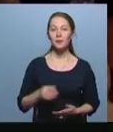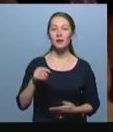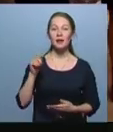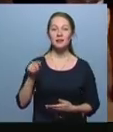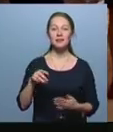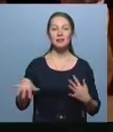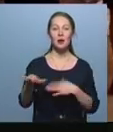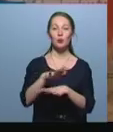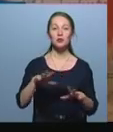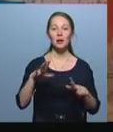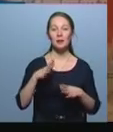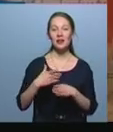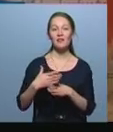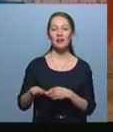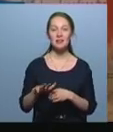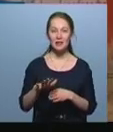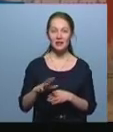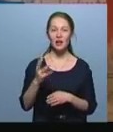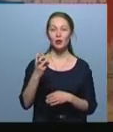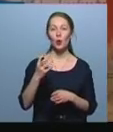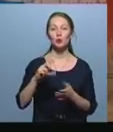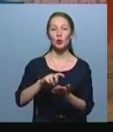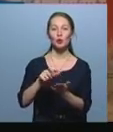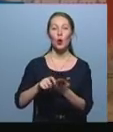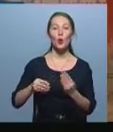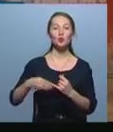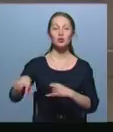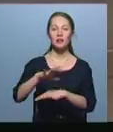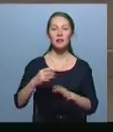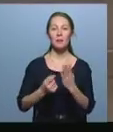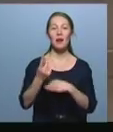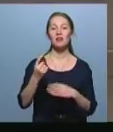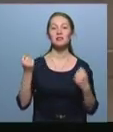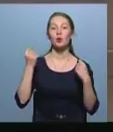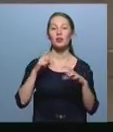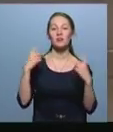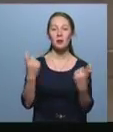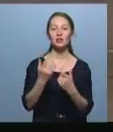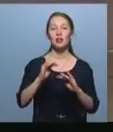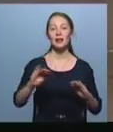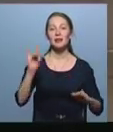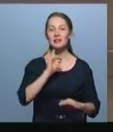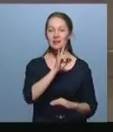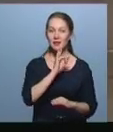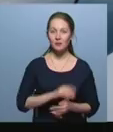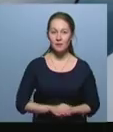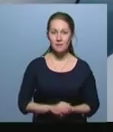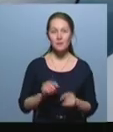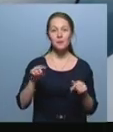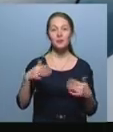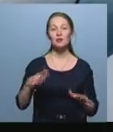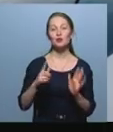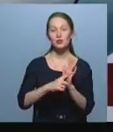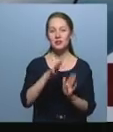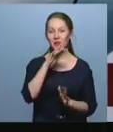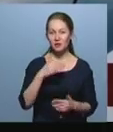пустыре. Здесь было выделено свыше 300 участков. Со временем появились спортивная площадка и детский сад. Мы здесь уже живем 7 лет.